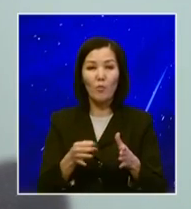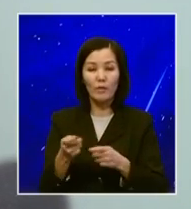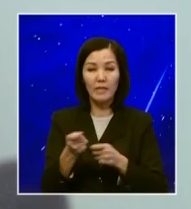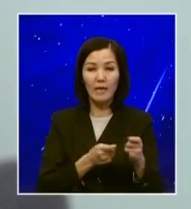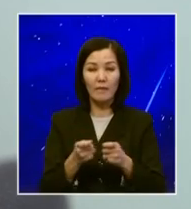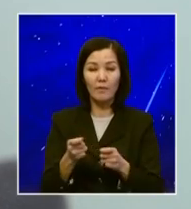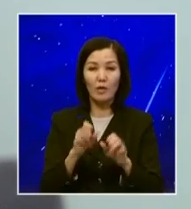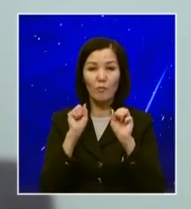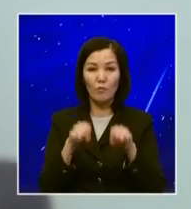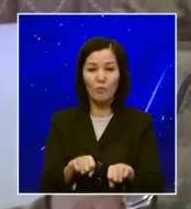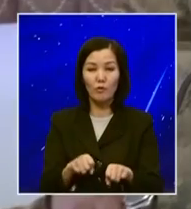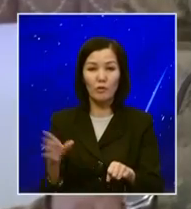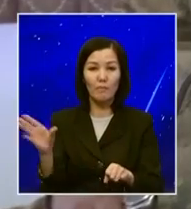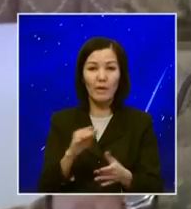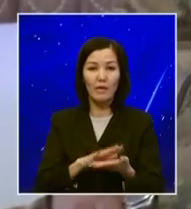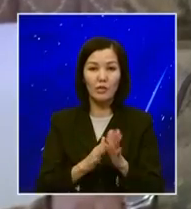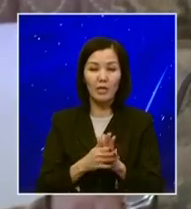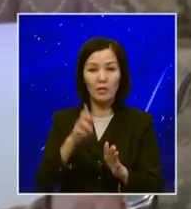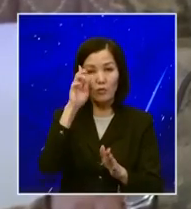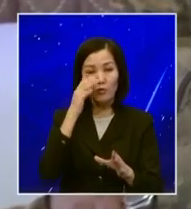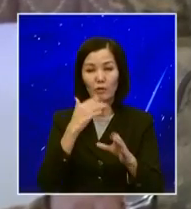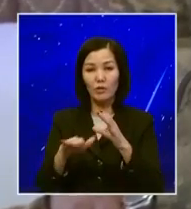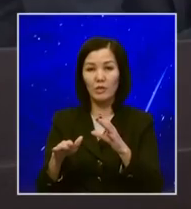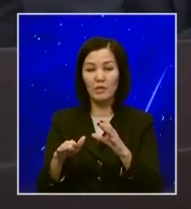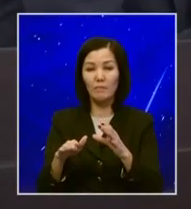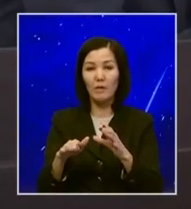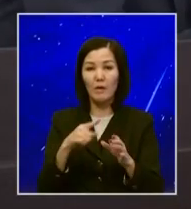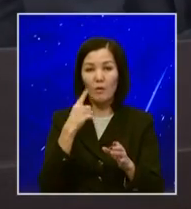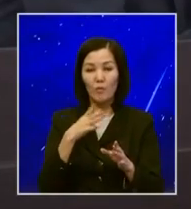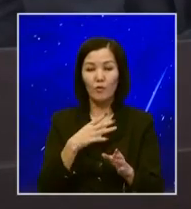тарапына мүмкіндігінше бар жағдайды үкіметке жеткізіп отыр.